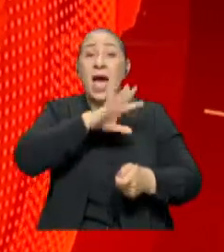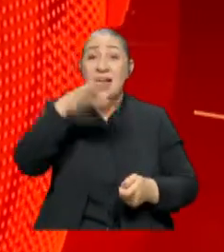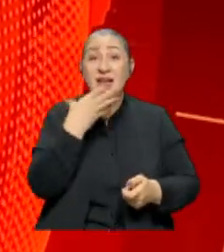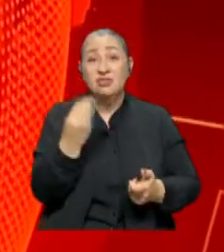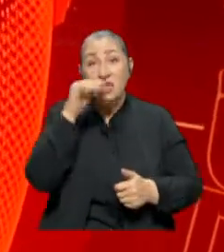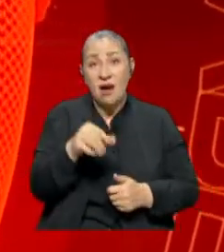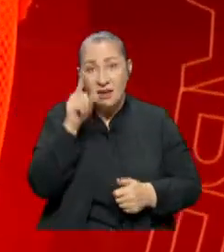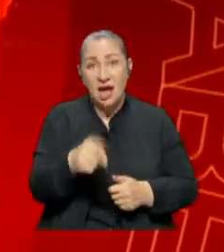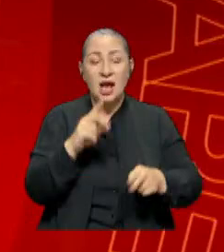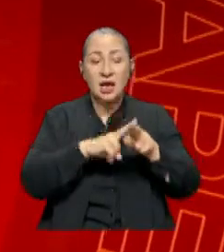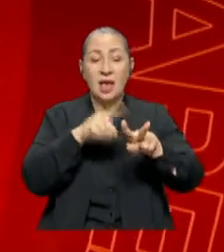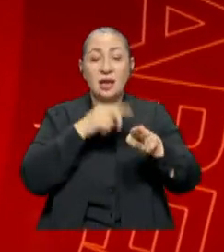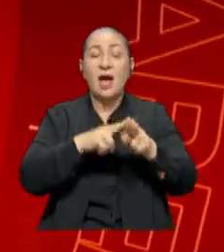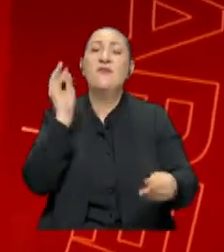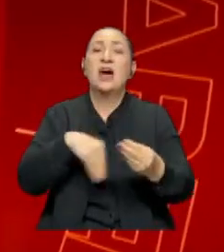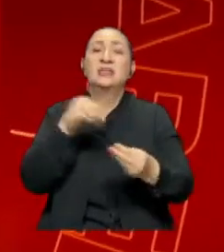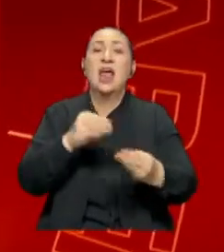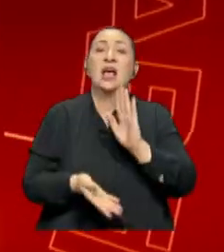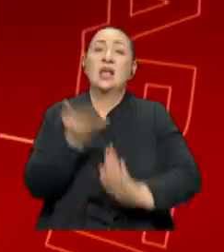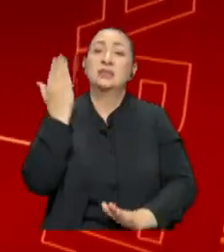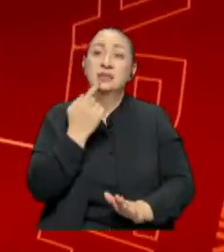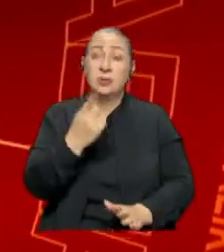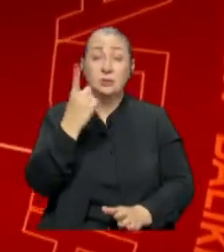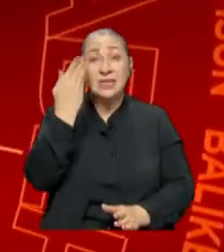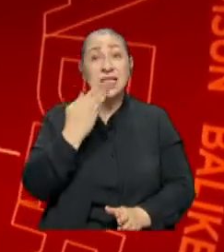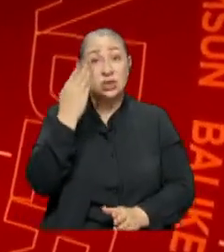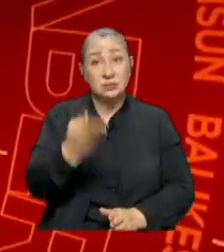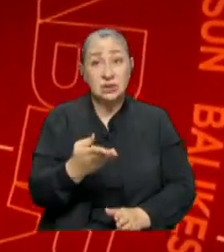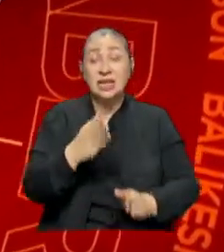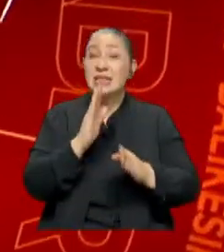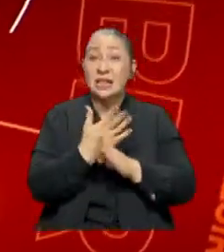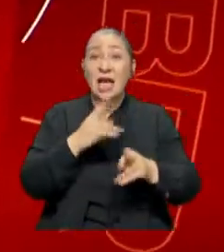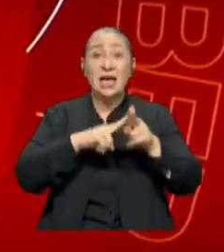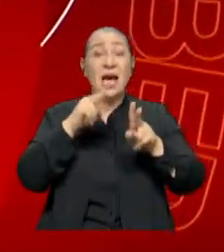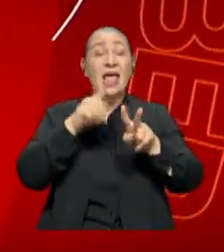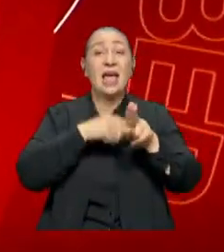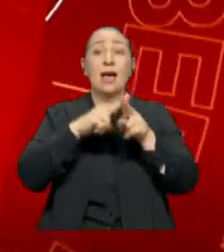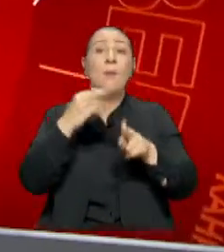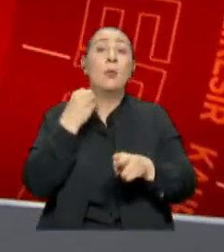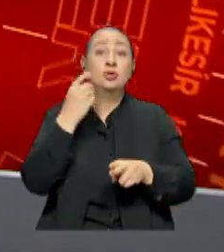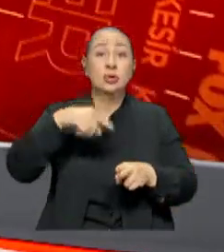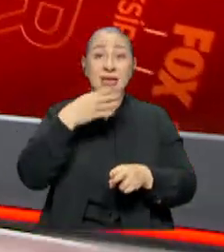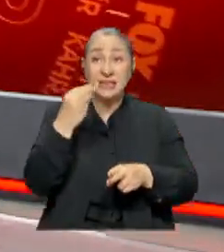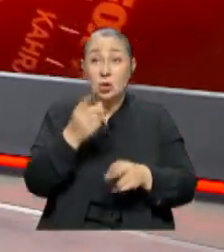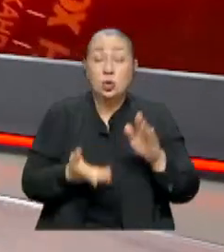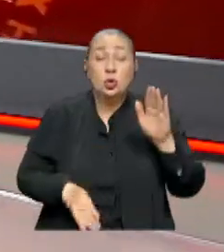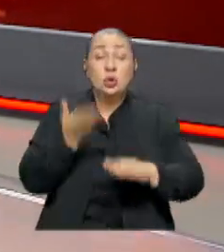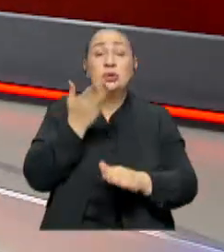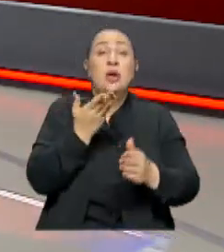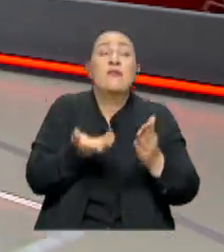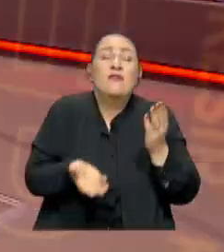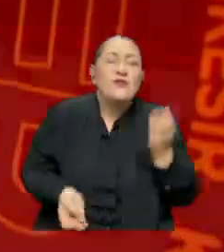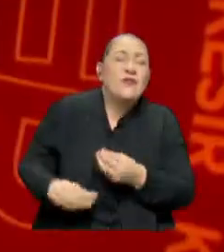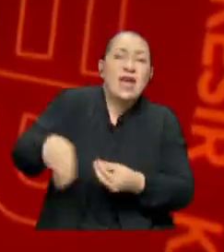gencin hakkı. KYK faizleri kaldırılsın demiş bir izleyicimiz. Çünkü KYK borçlusu gençlerin yüksek faiz